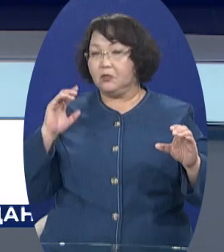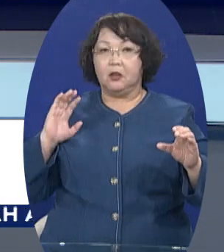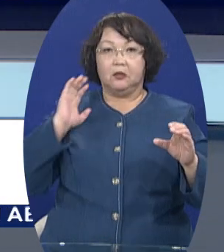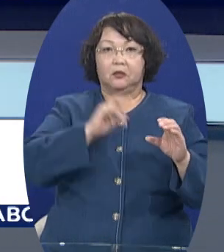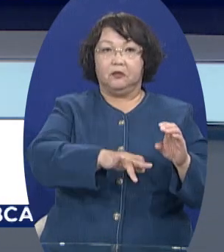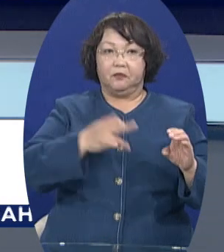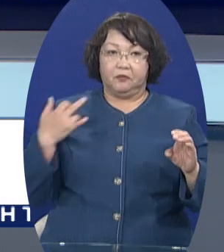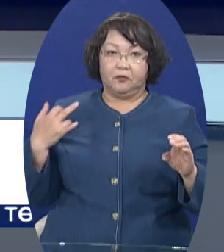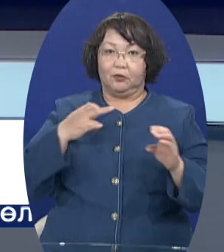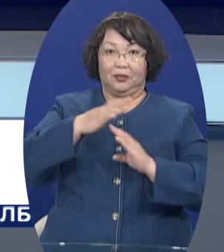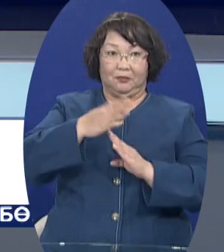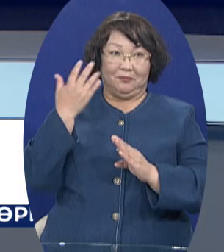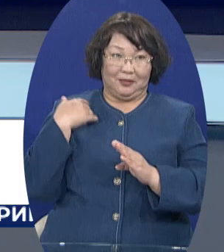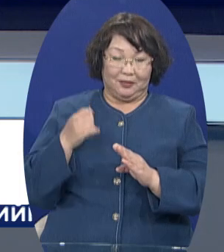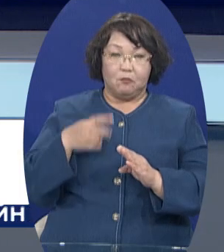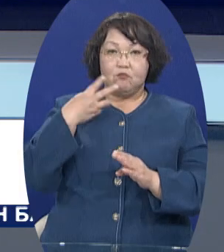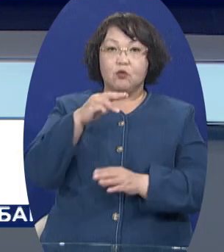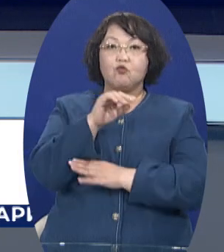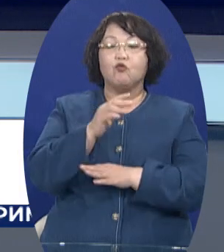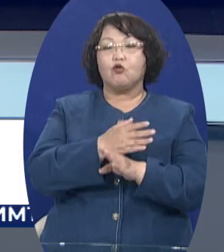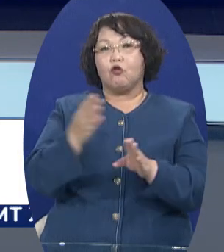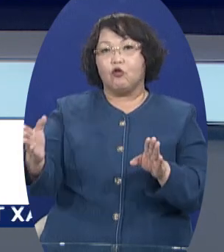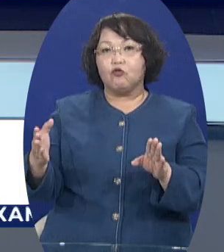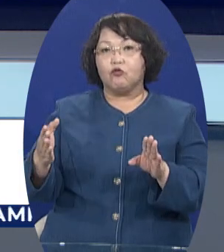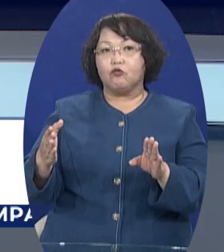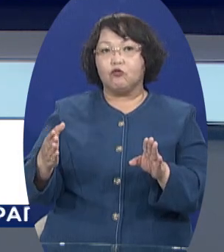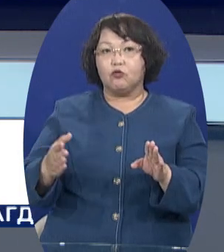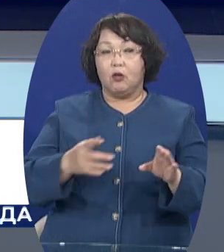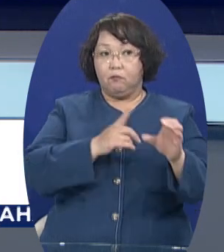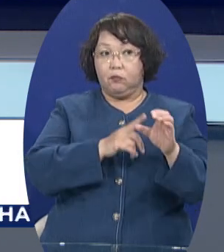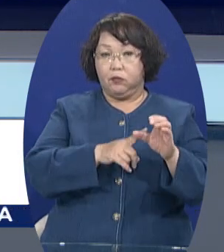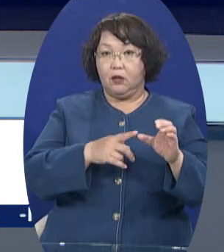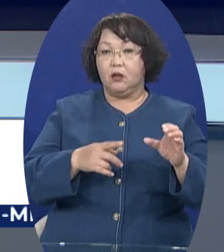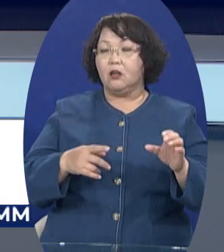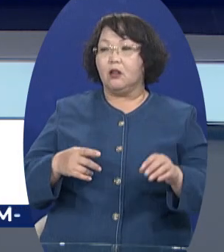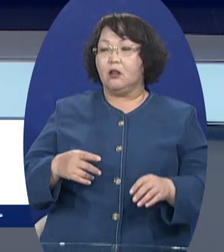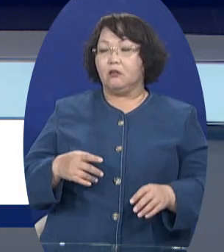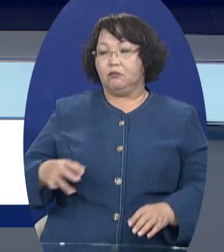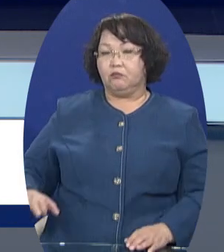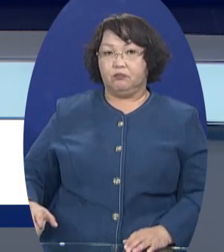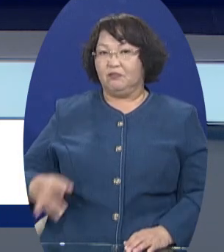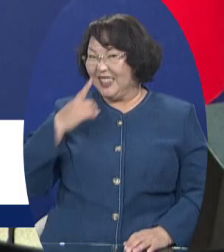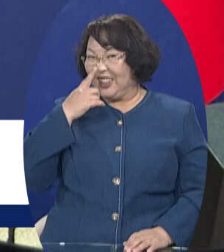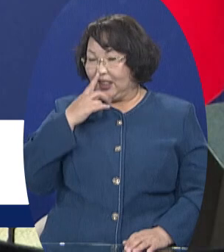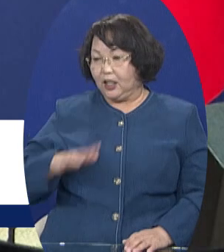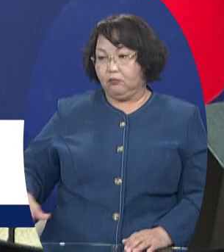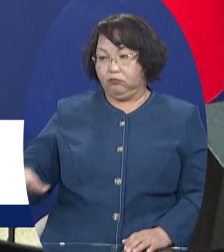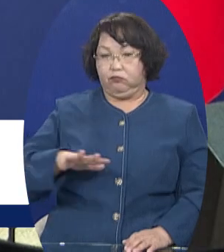буюу Мигмар гарагийн үдээс хойш Умардын онгоц Бээжингээс хөөрч байгаа дүрс бичлэг олон улсын хэвлэлүүдээр цацагдлаа.